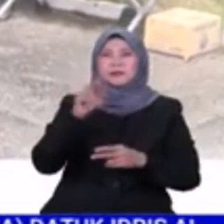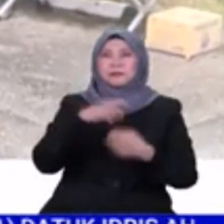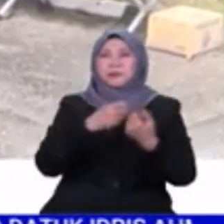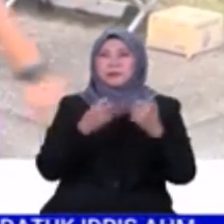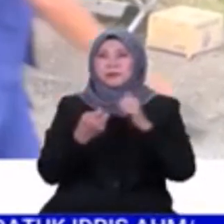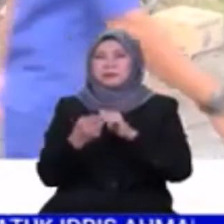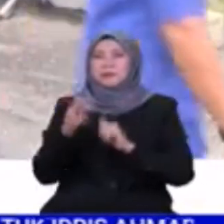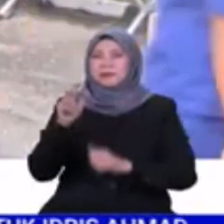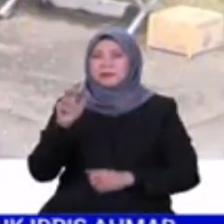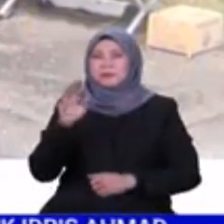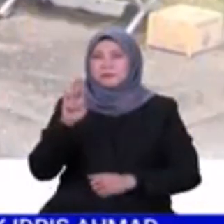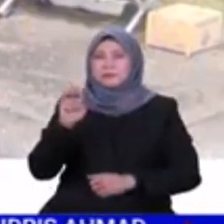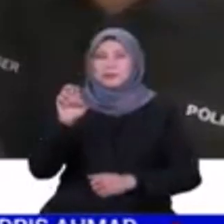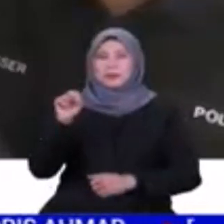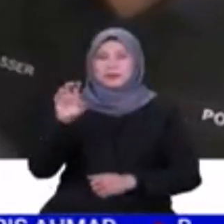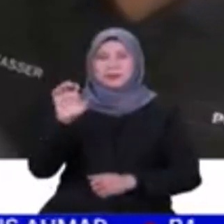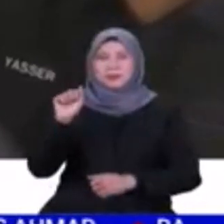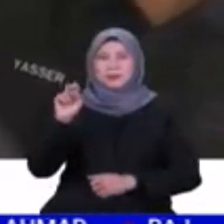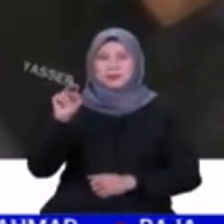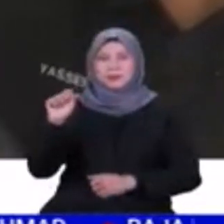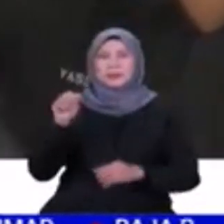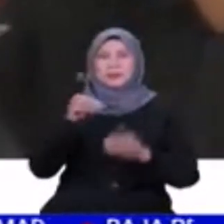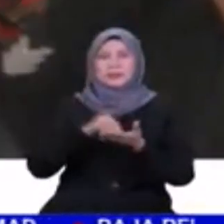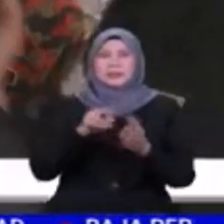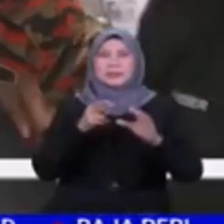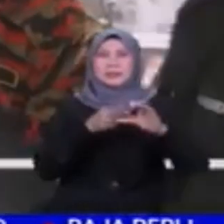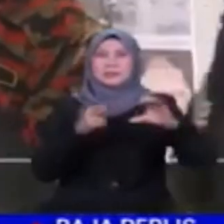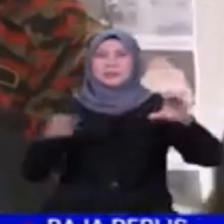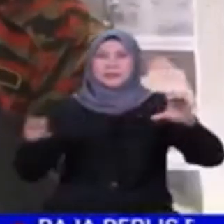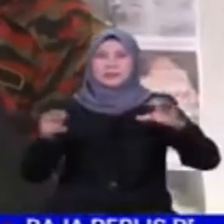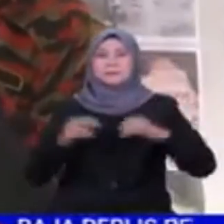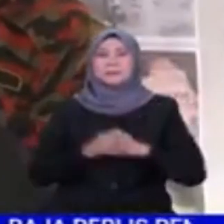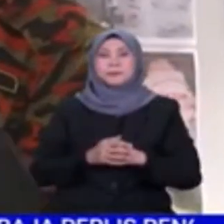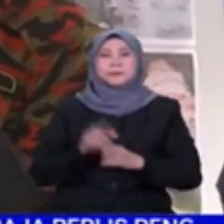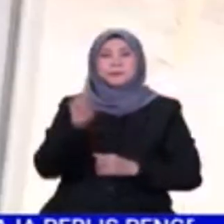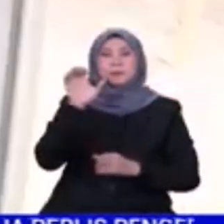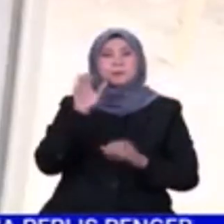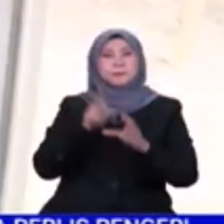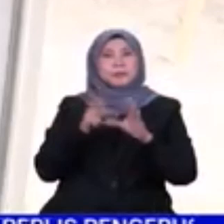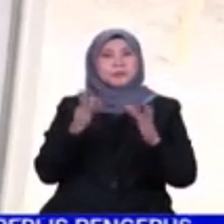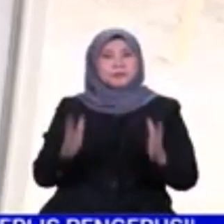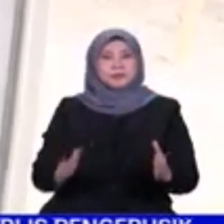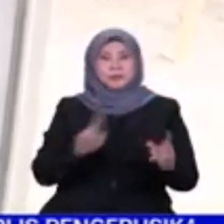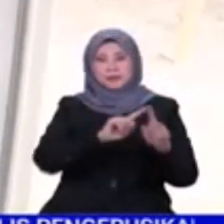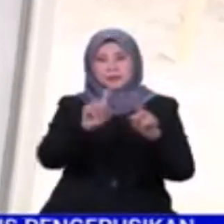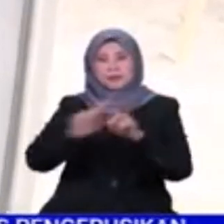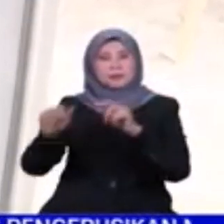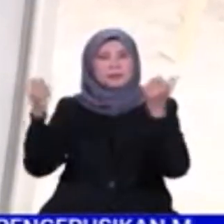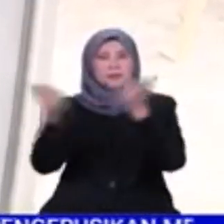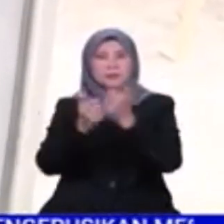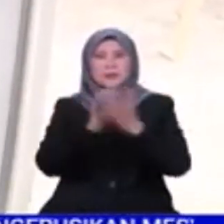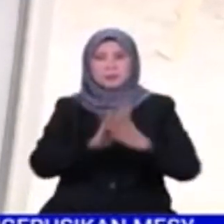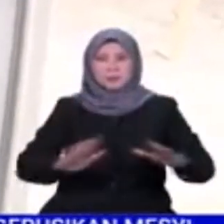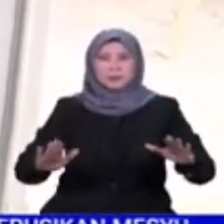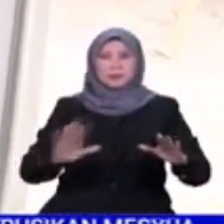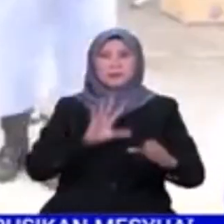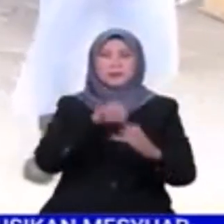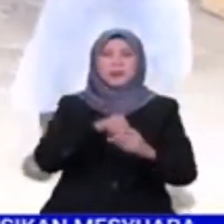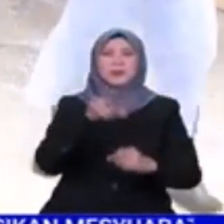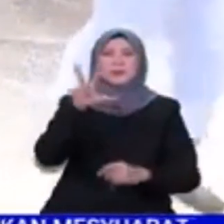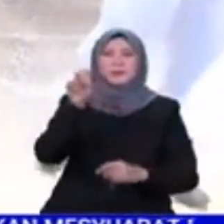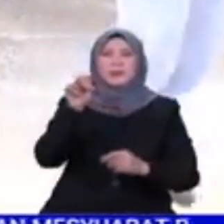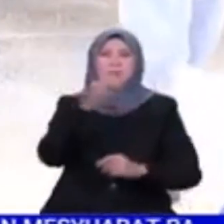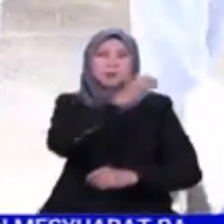simulasi kali kedua di tanah rata Cameron Highland 100 peserta dari berbagai agensi keselamatan termasuk